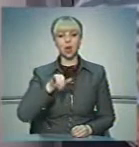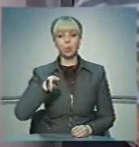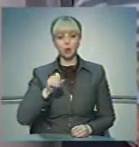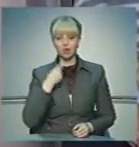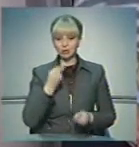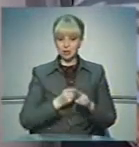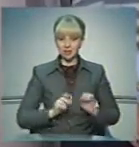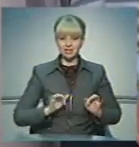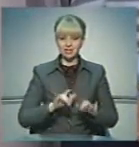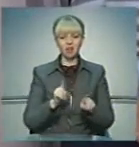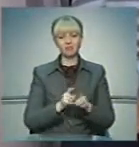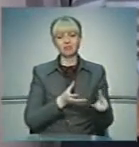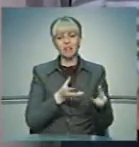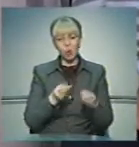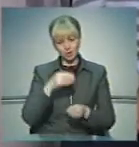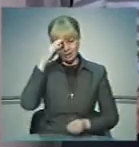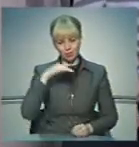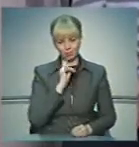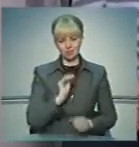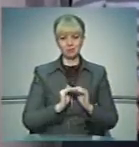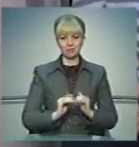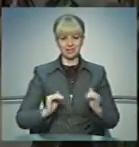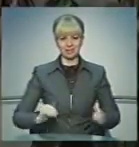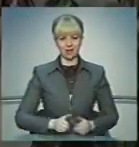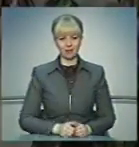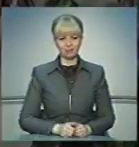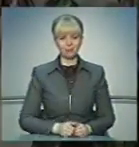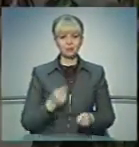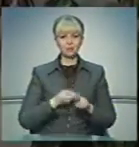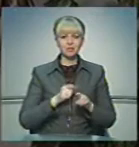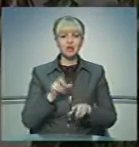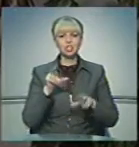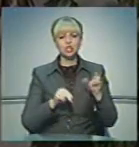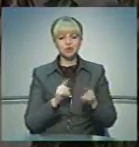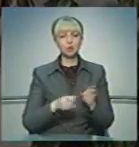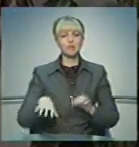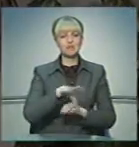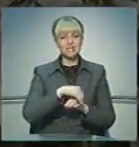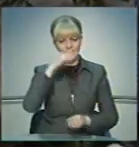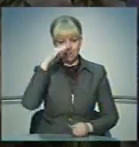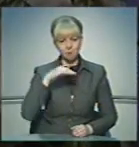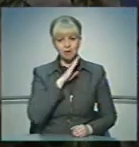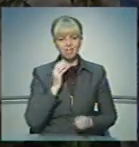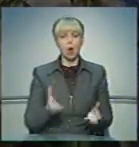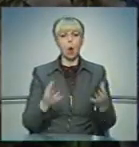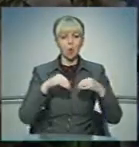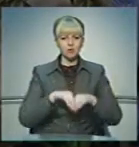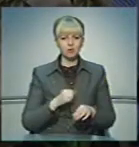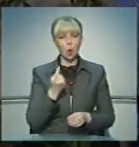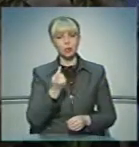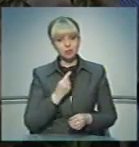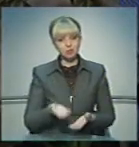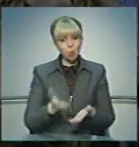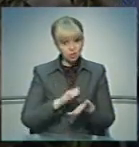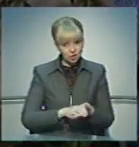такі заходи – це розрада для батьків та дітей. Це ще й шанс, щоб ми всі батьки об'єдналися, щоб ми один з одним